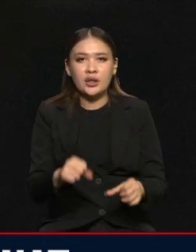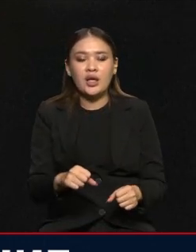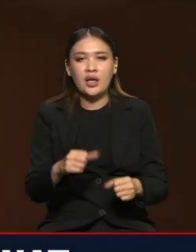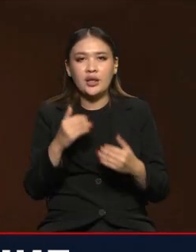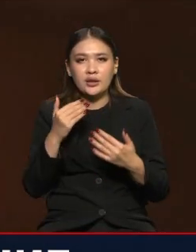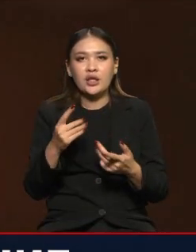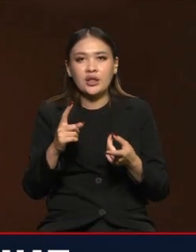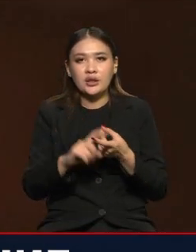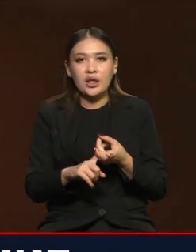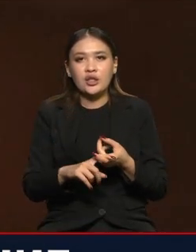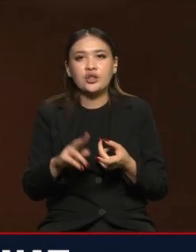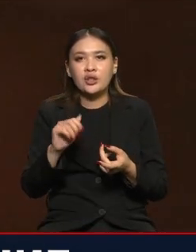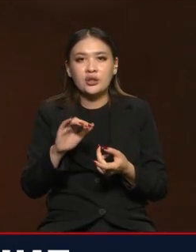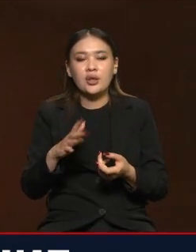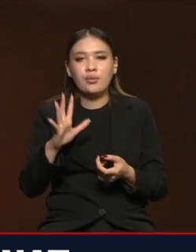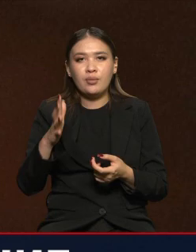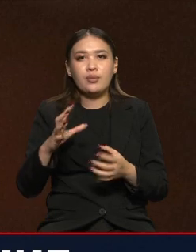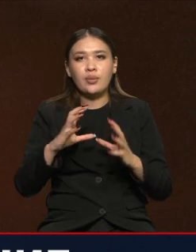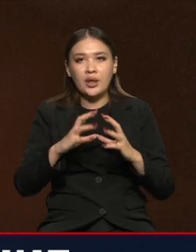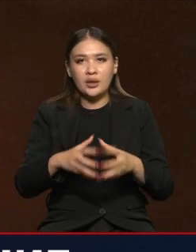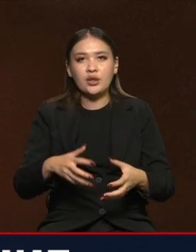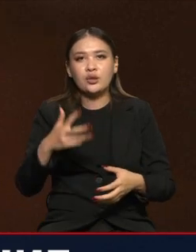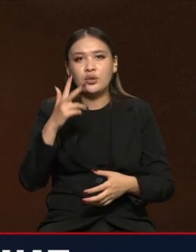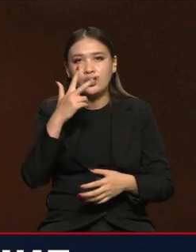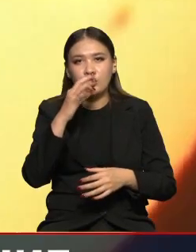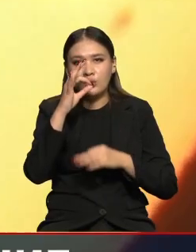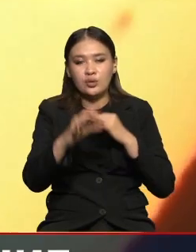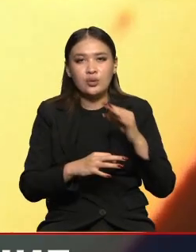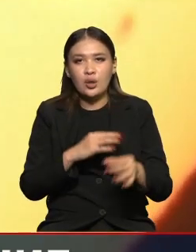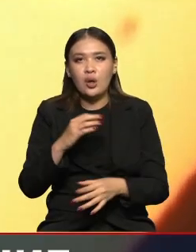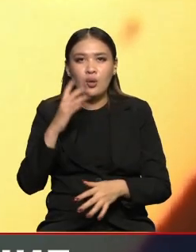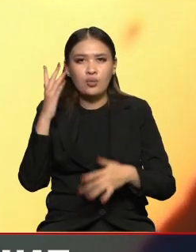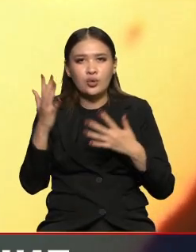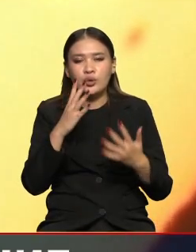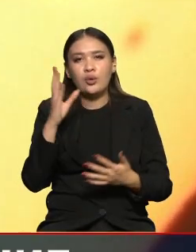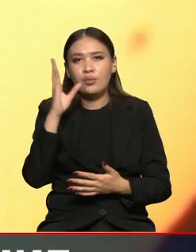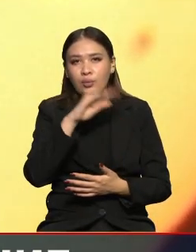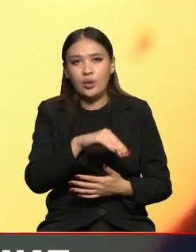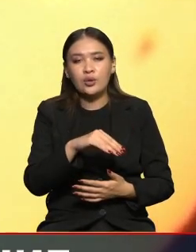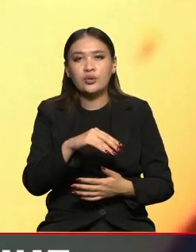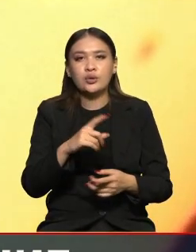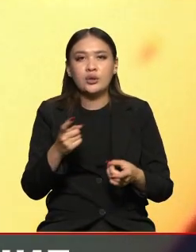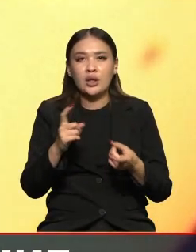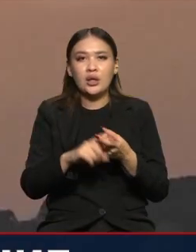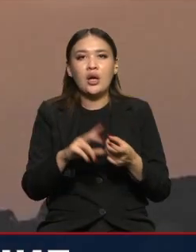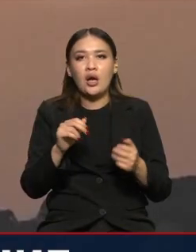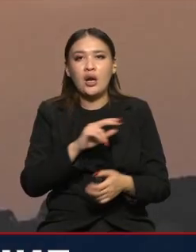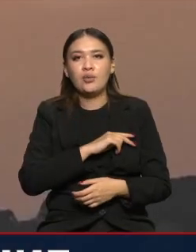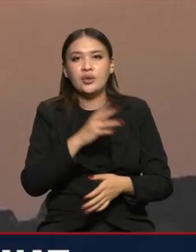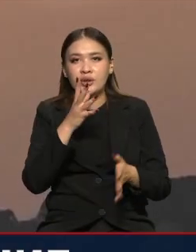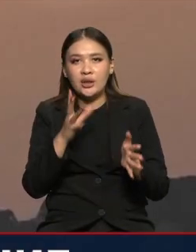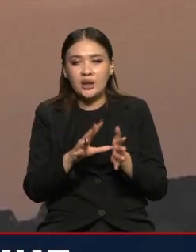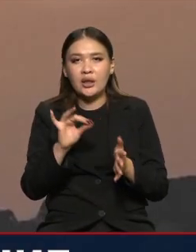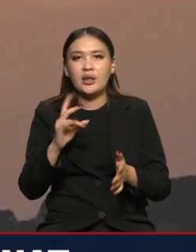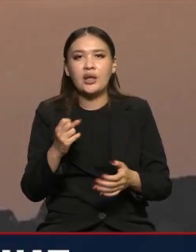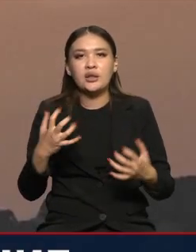влияние заряженных частиц на планету продлится до ёх суток бури могут оказать значительное влияние как на работу техники